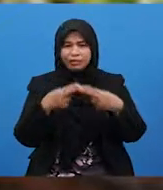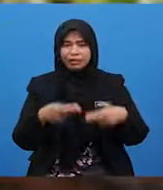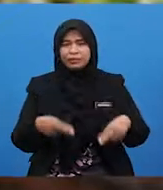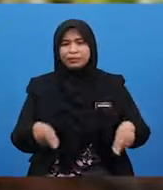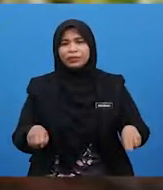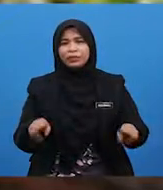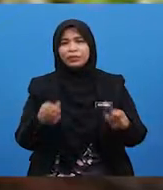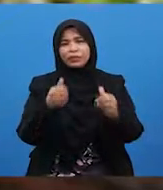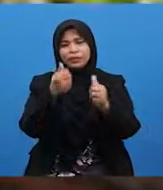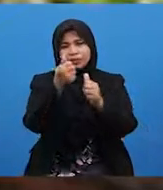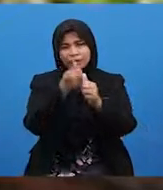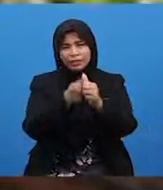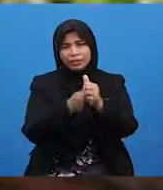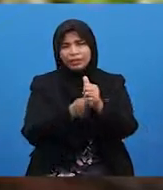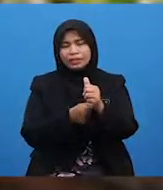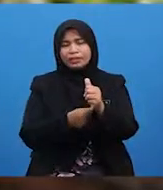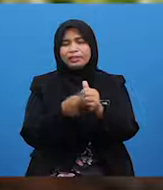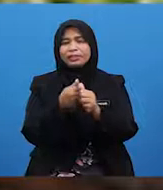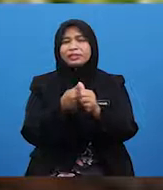Hidup harmoni